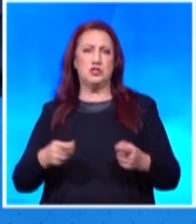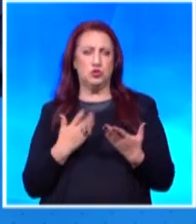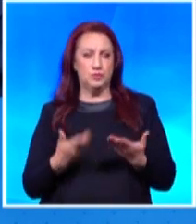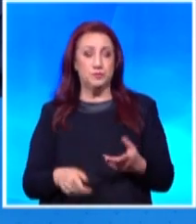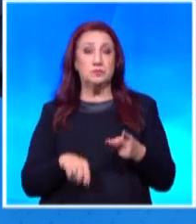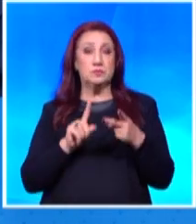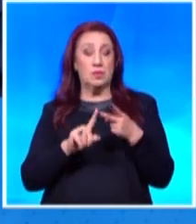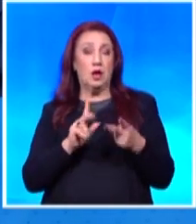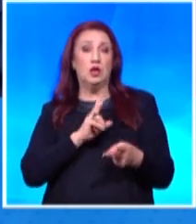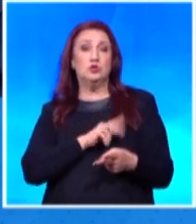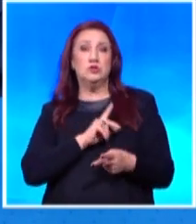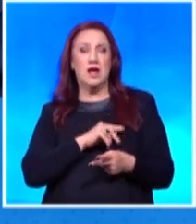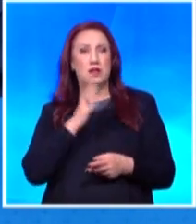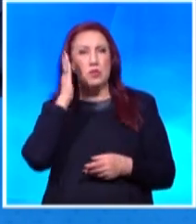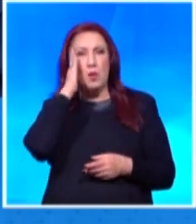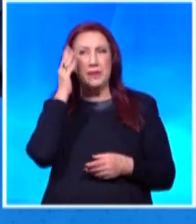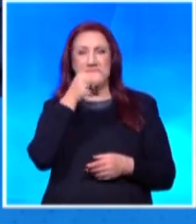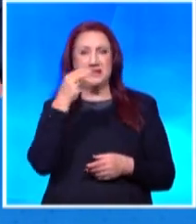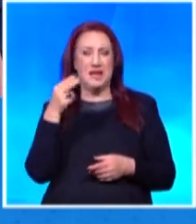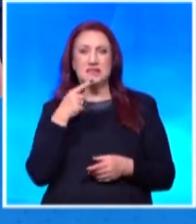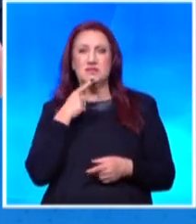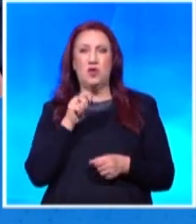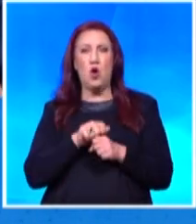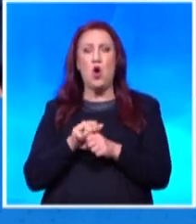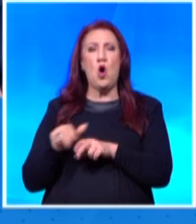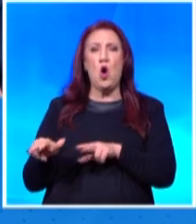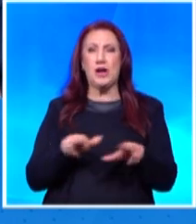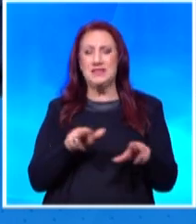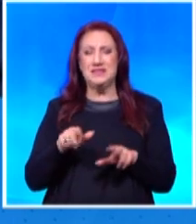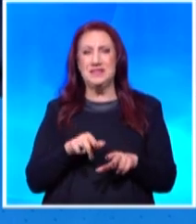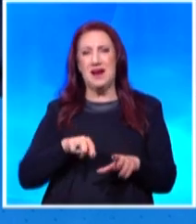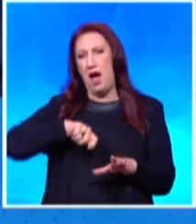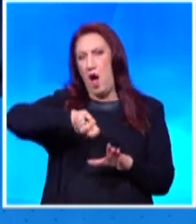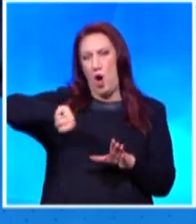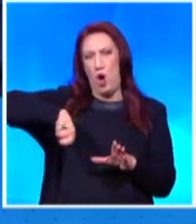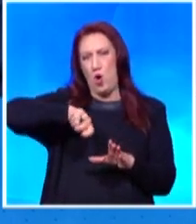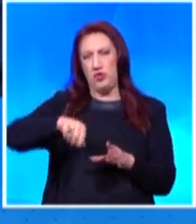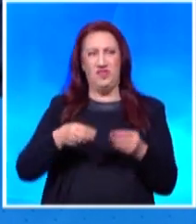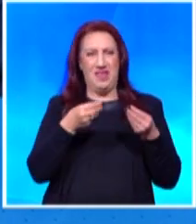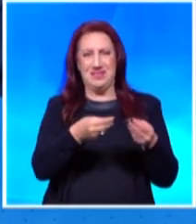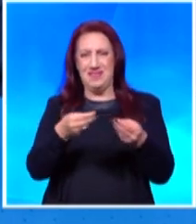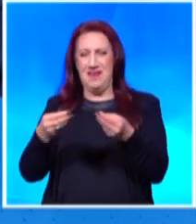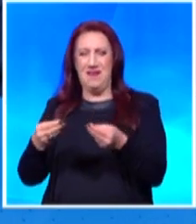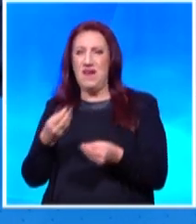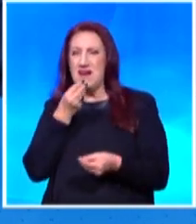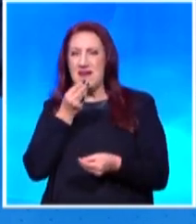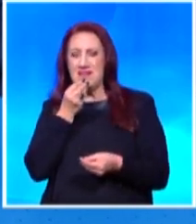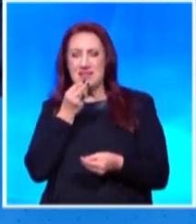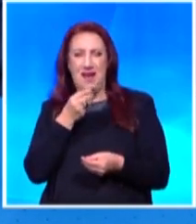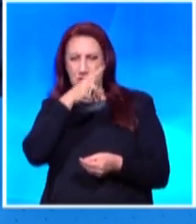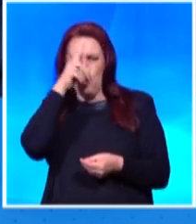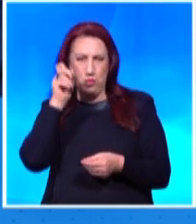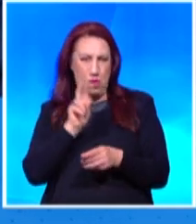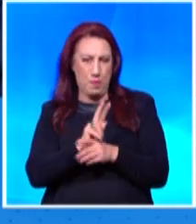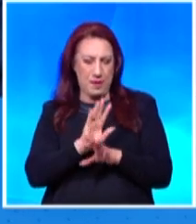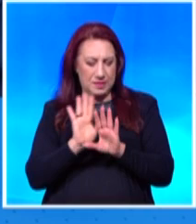и топъл обяд. Тук по-голямото и по-дългото ще бъде възстановяването на инфраструктурата. Там са